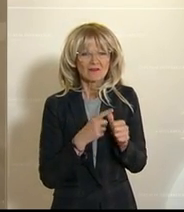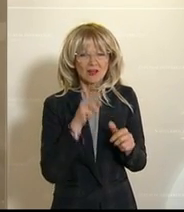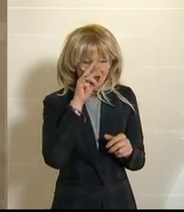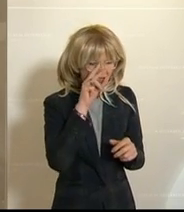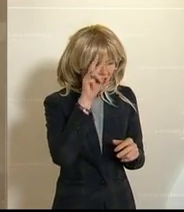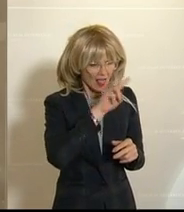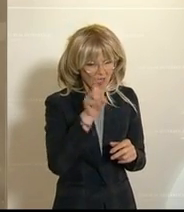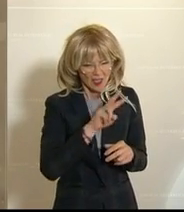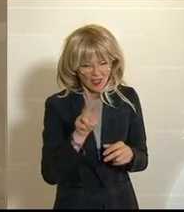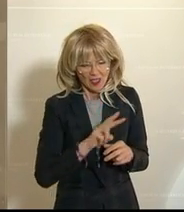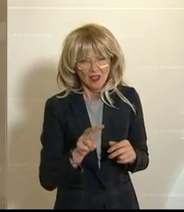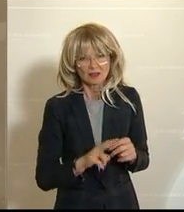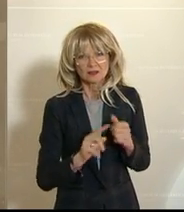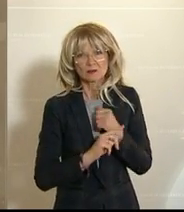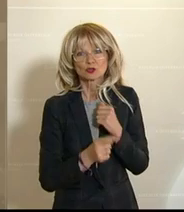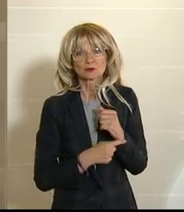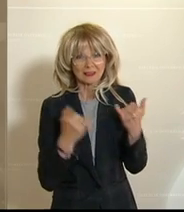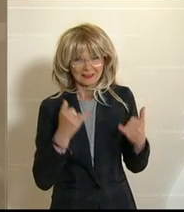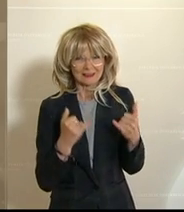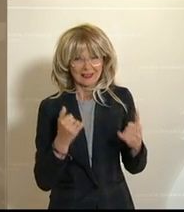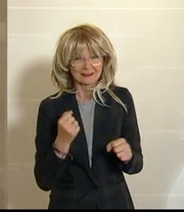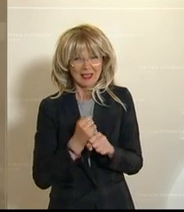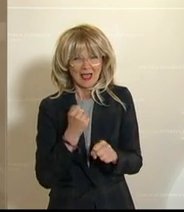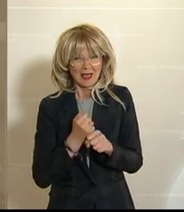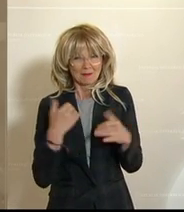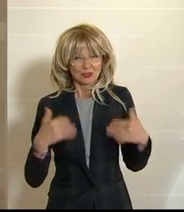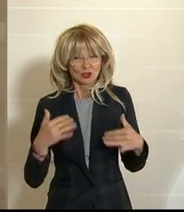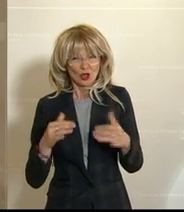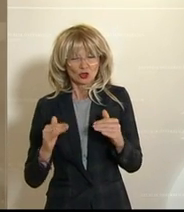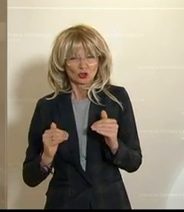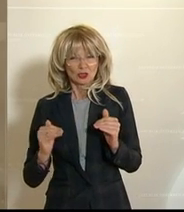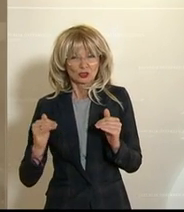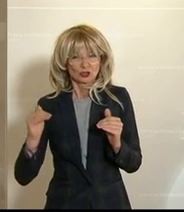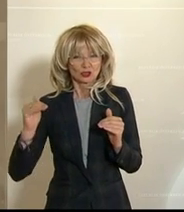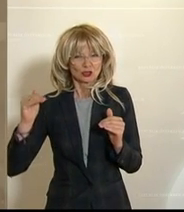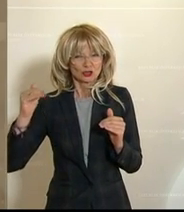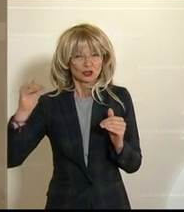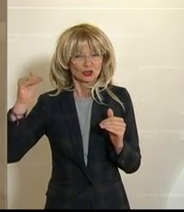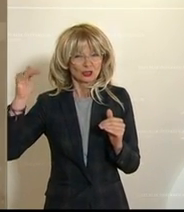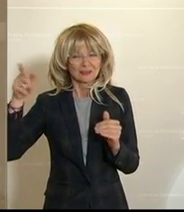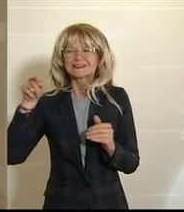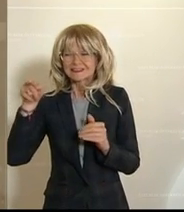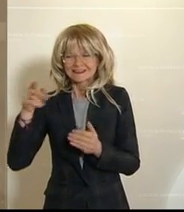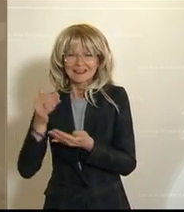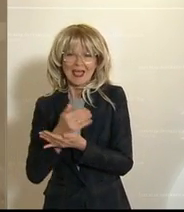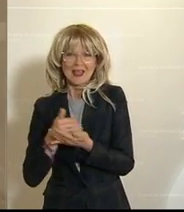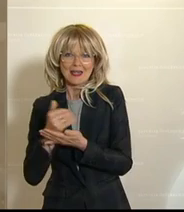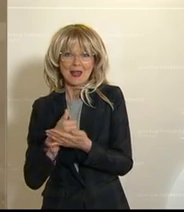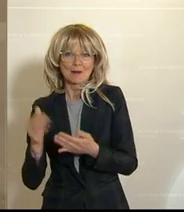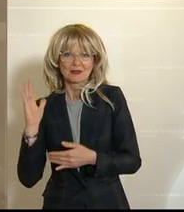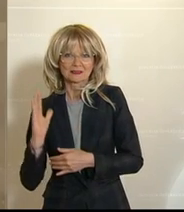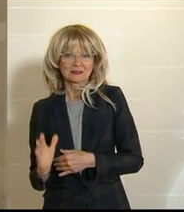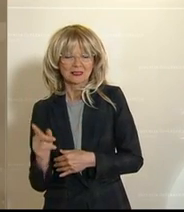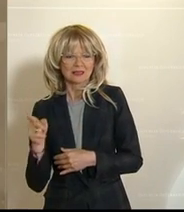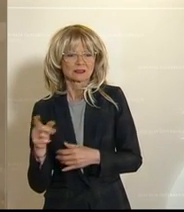ist tatsächlich aufgrund der steigenden Arbeitslosigkeit die Einnahmenseite. Aufgrund der steigenden Arbeitslosigkeit und aufgrund der